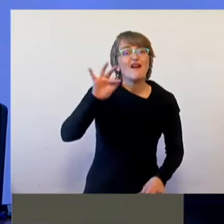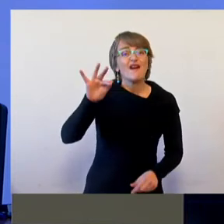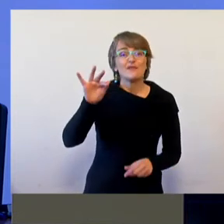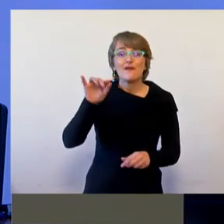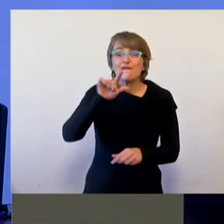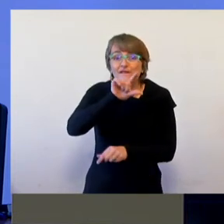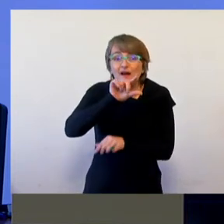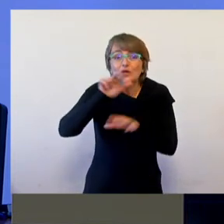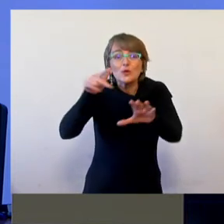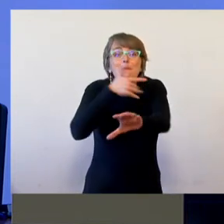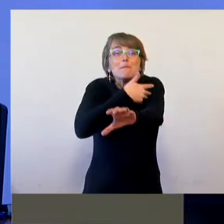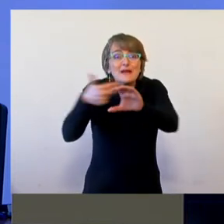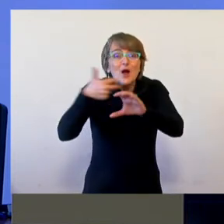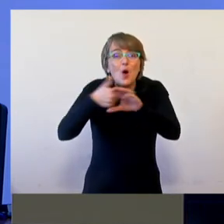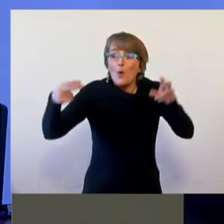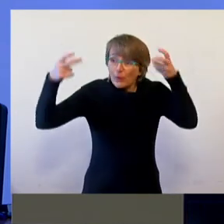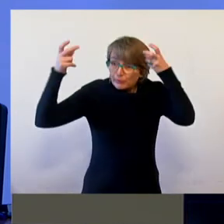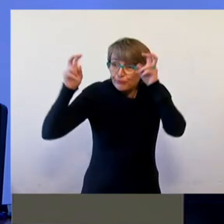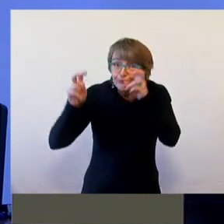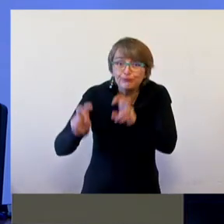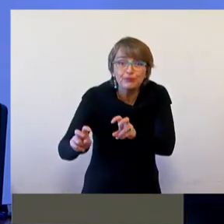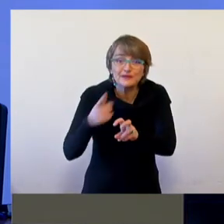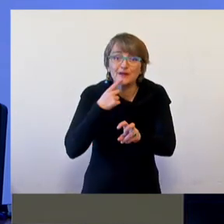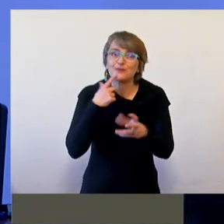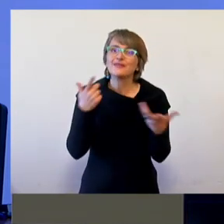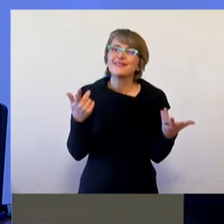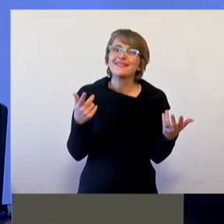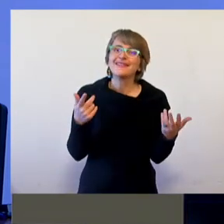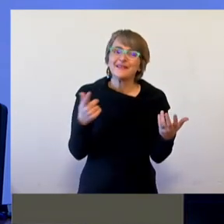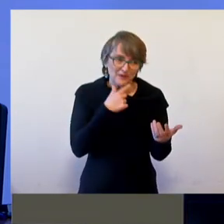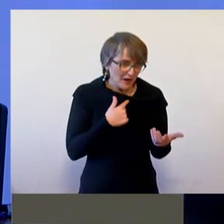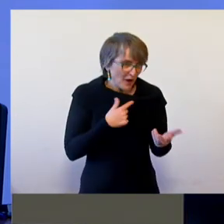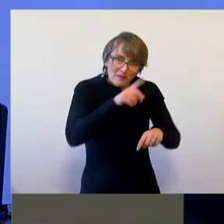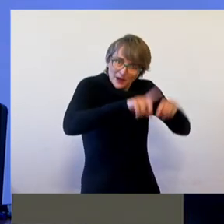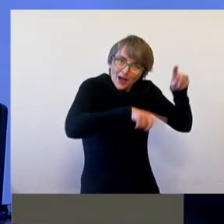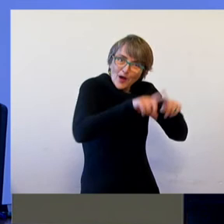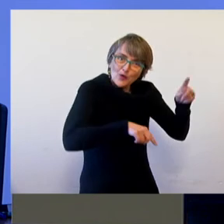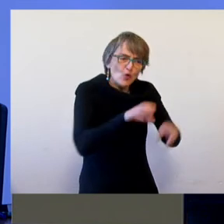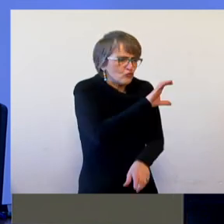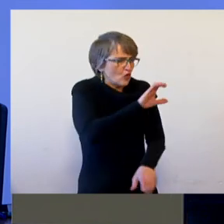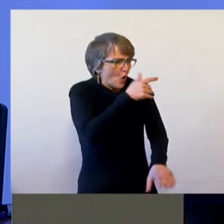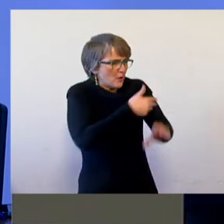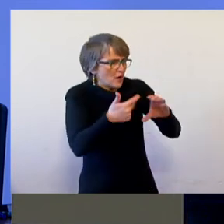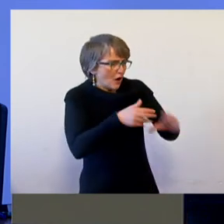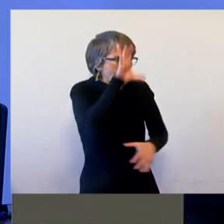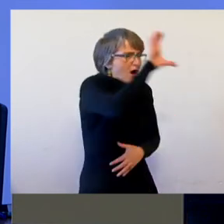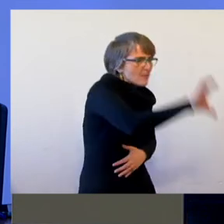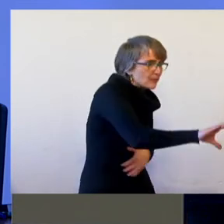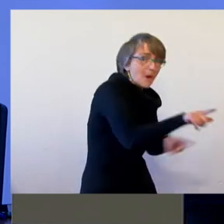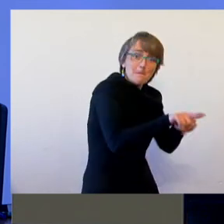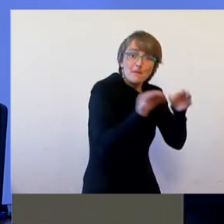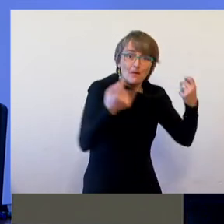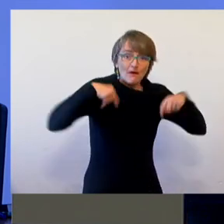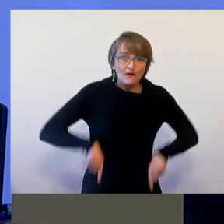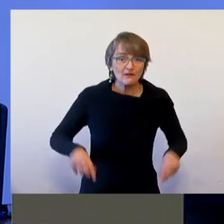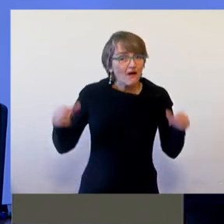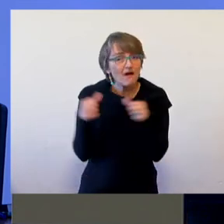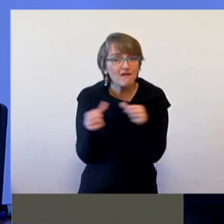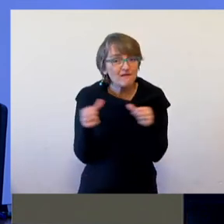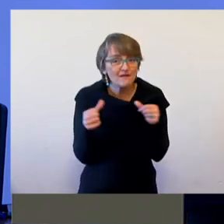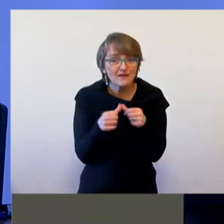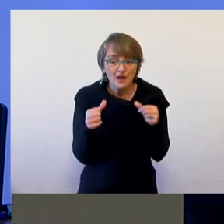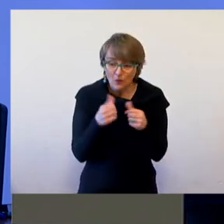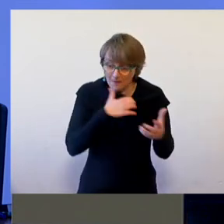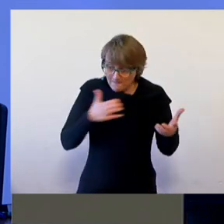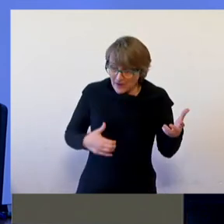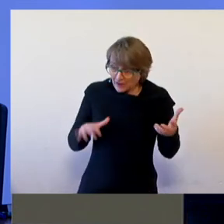c'est 28 milliards d'euros. C'est-à-dire qu'en même temps qu'on fait 100 milliards d'euros de cadeaux au patronat, on diminue les dotations globales de fonctionnement aux